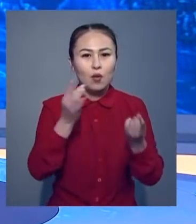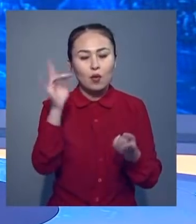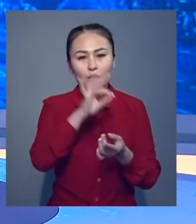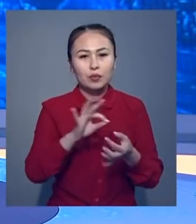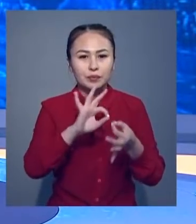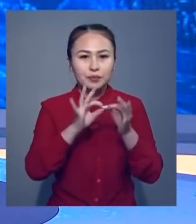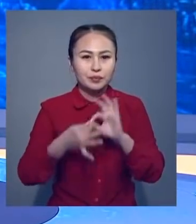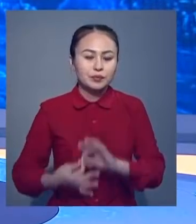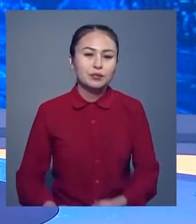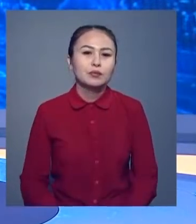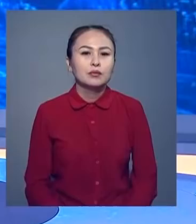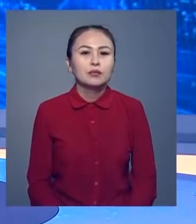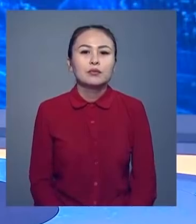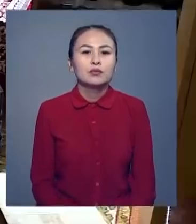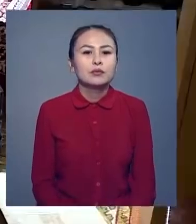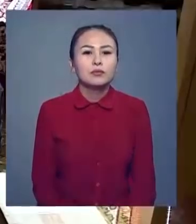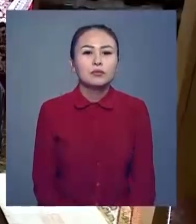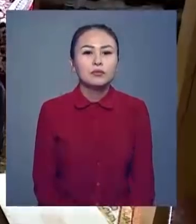жайлы тілші тарқатады.